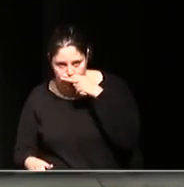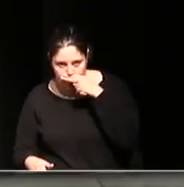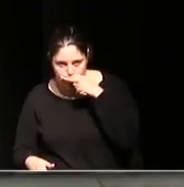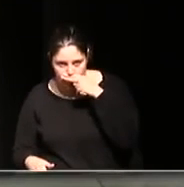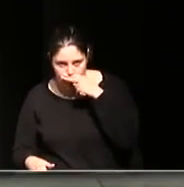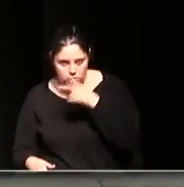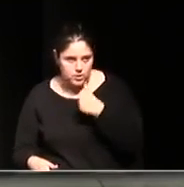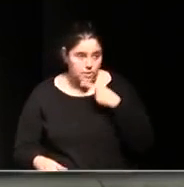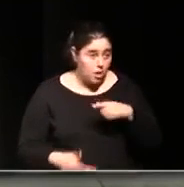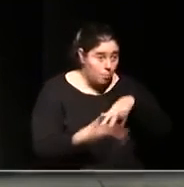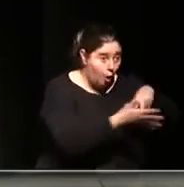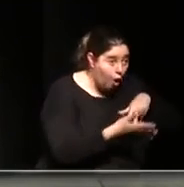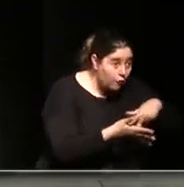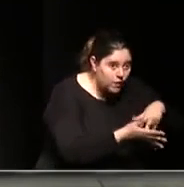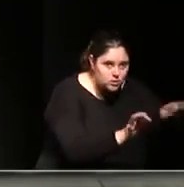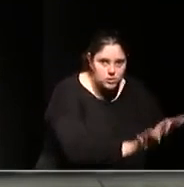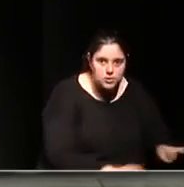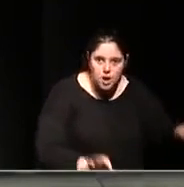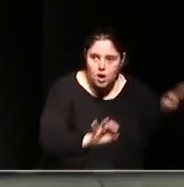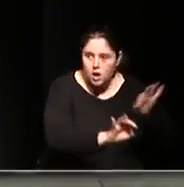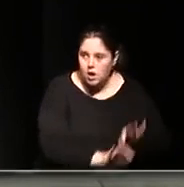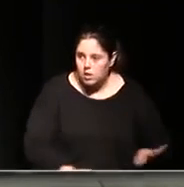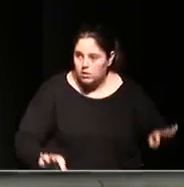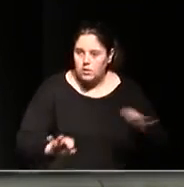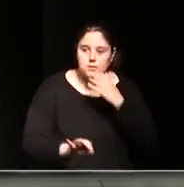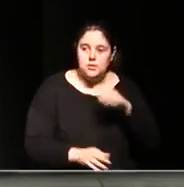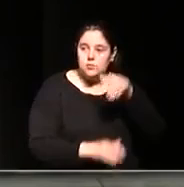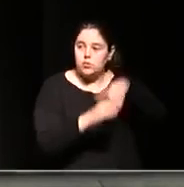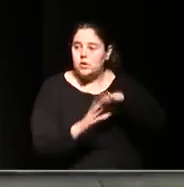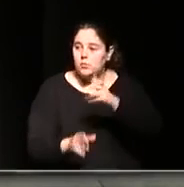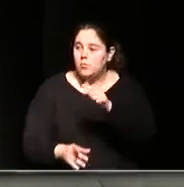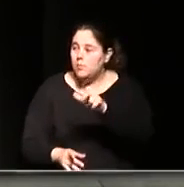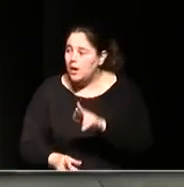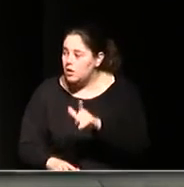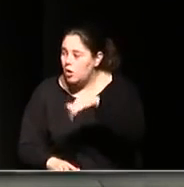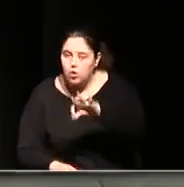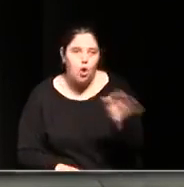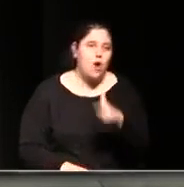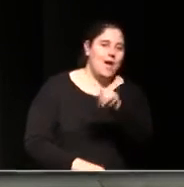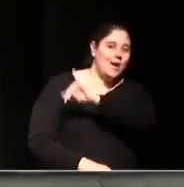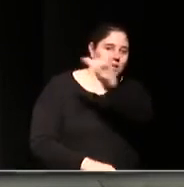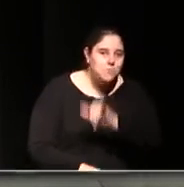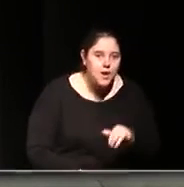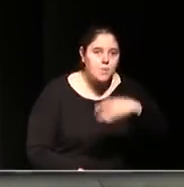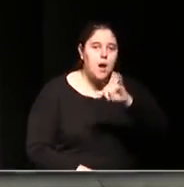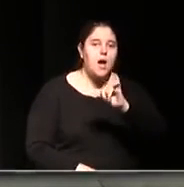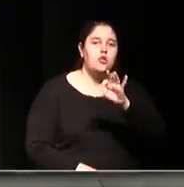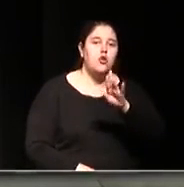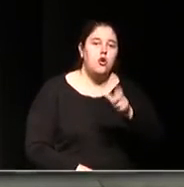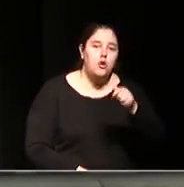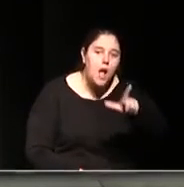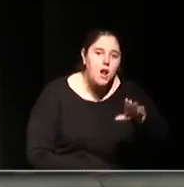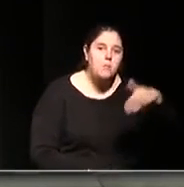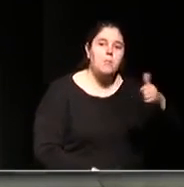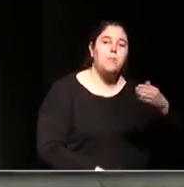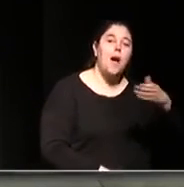que no estan orfes. Votants de la Parlon, votants del Jiménez, del Mayoral, del